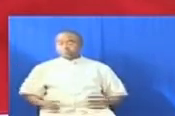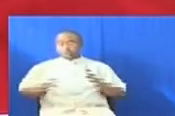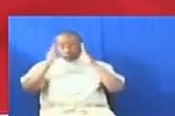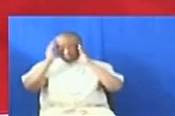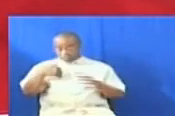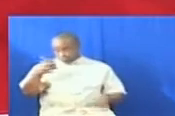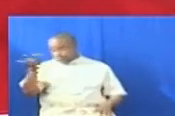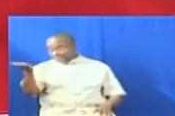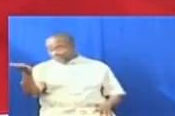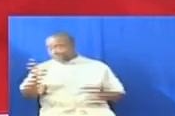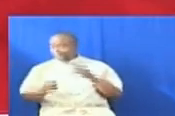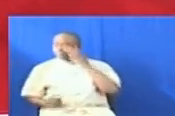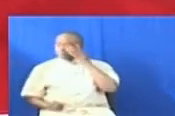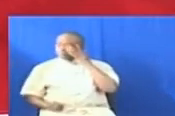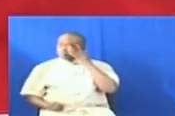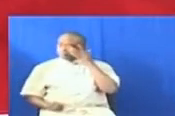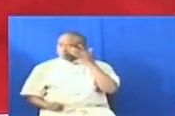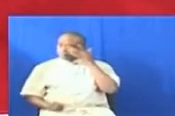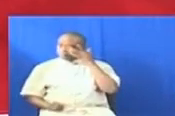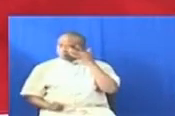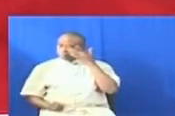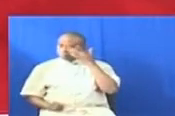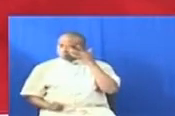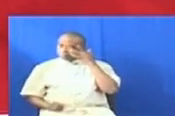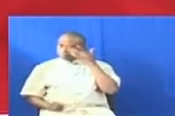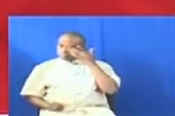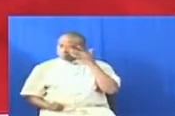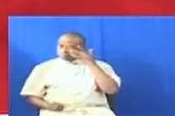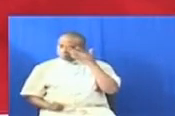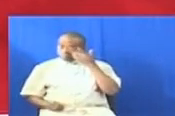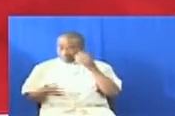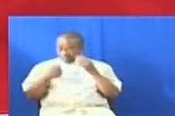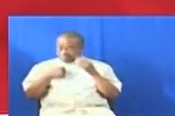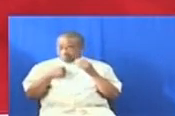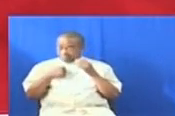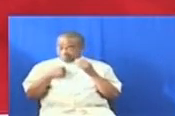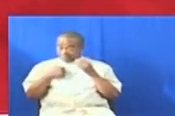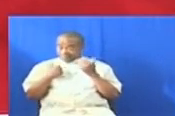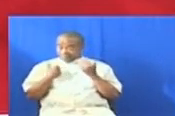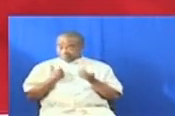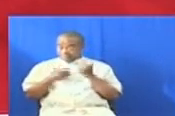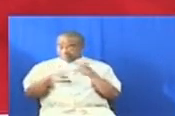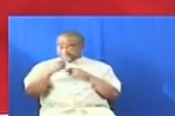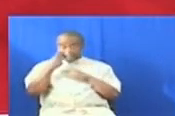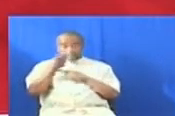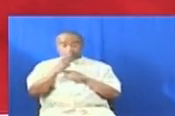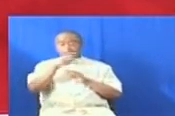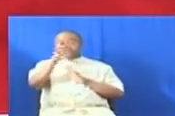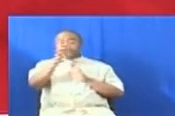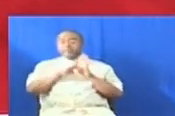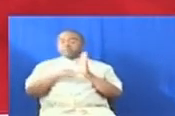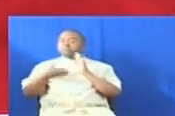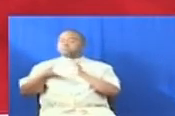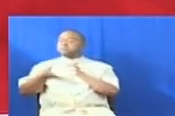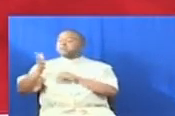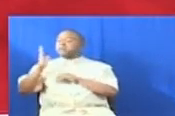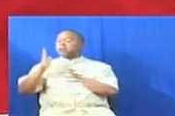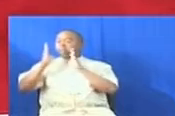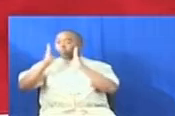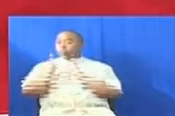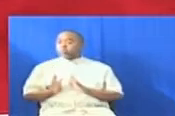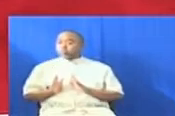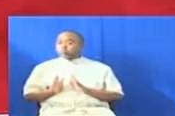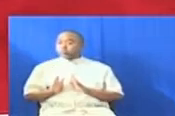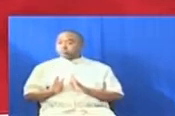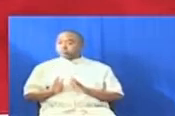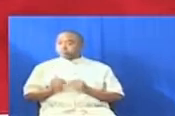Spika, mimi ninakwenda kwenye sehemu ambayo taratibu za serikali kuu zilizochangia